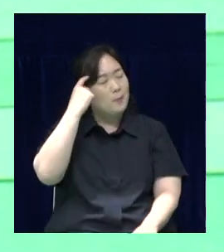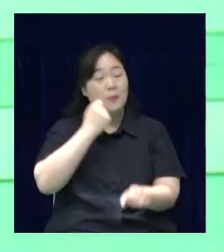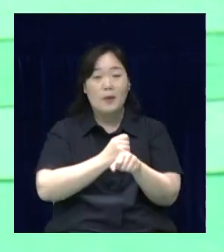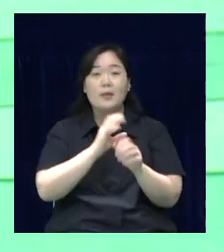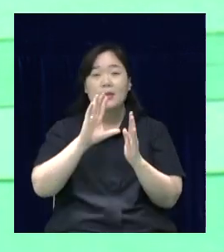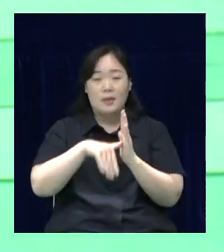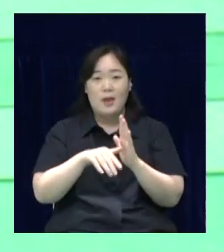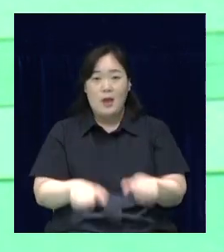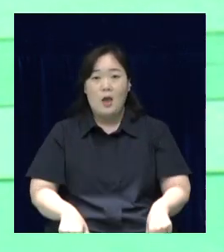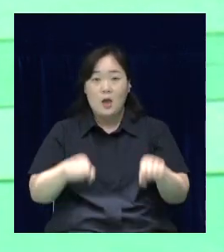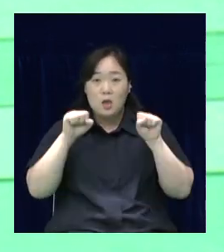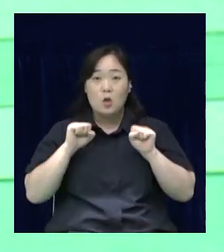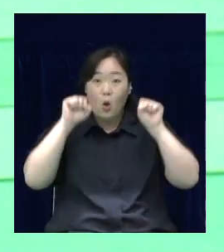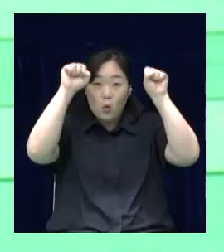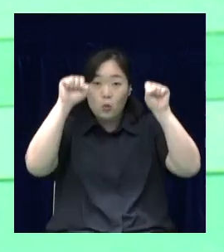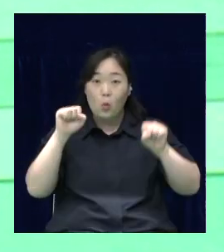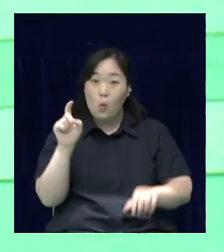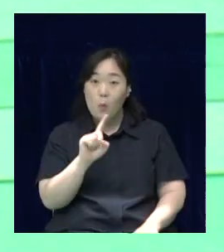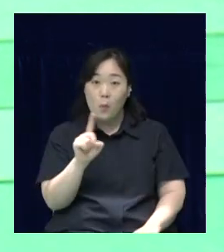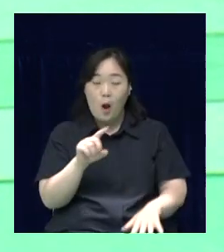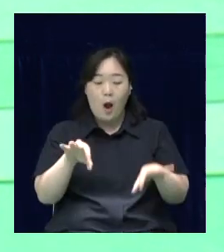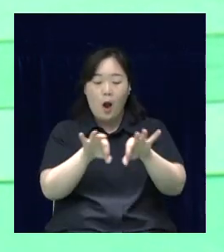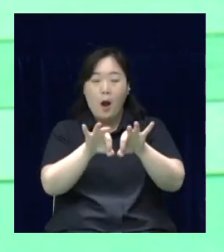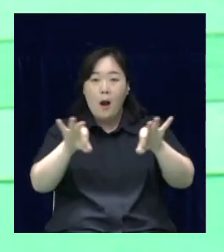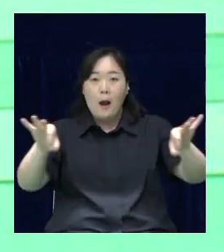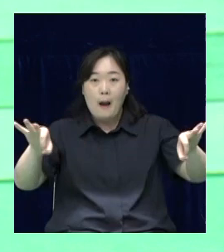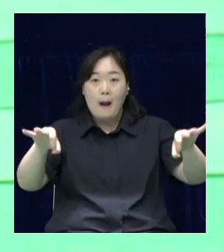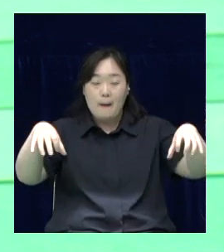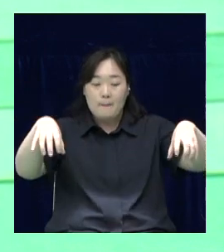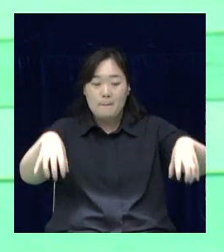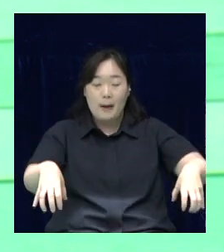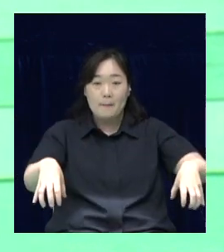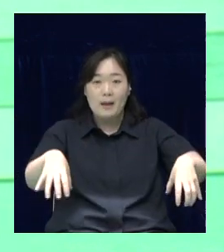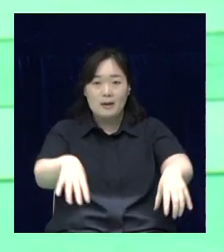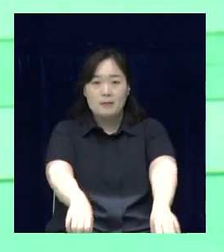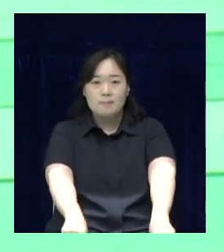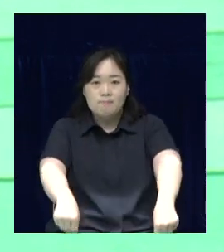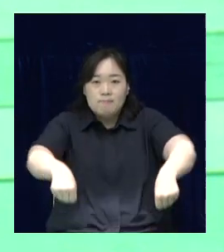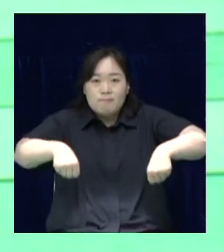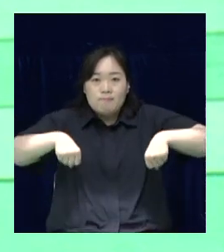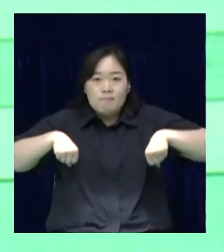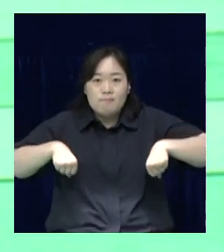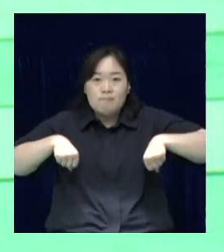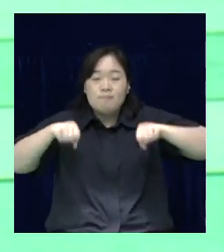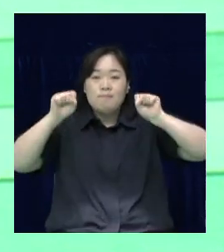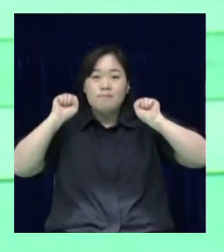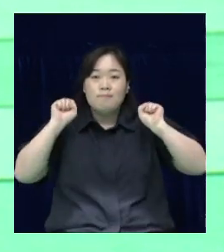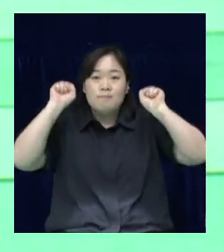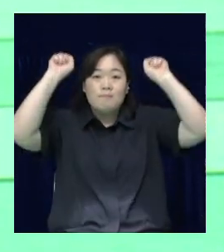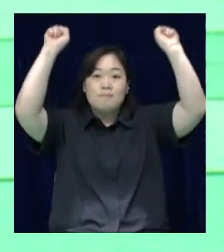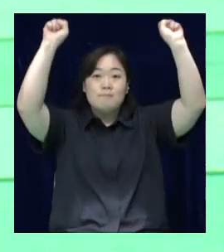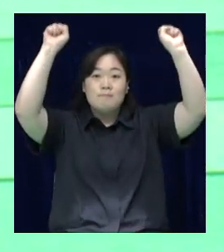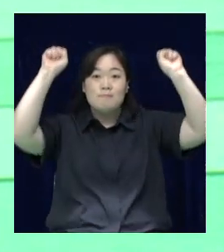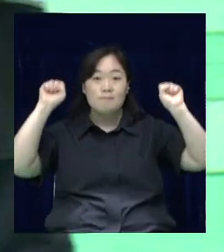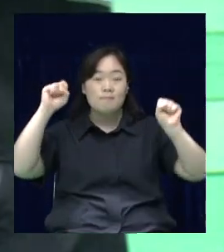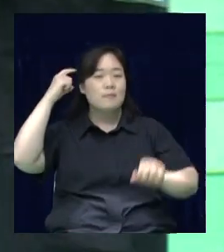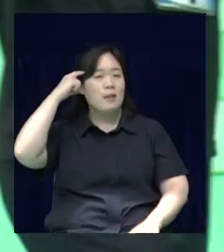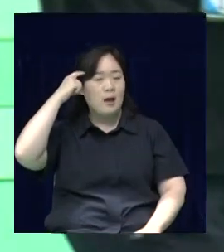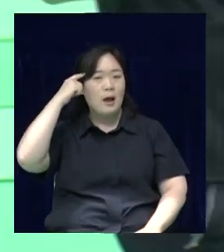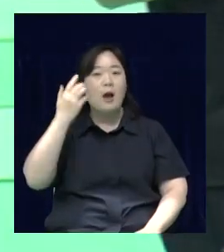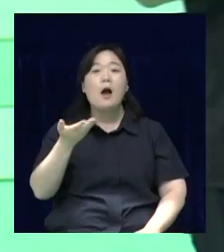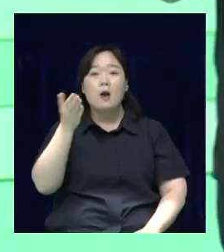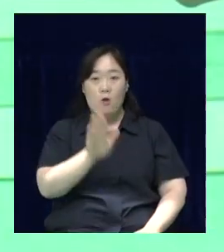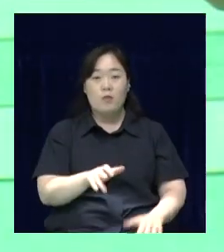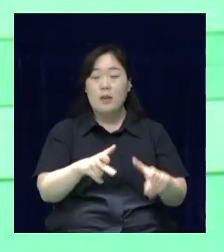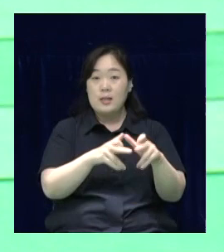역도라고 하면 바닥에 있는 기구를 머리 위로 높이 드는 모습을 연상하게 됩니다. 네. 그렇지만 장애인